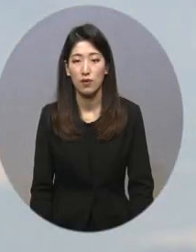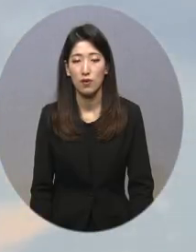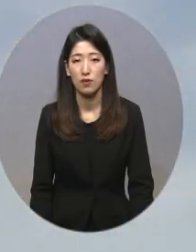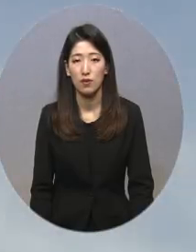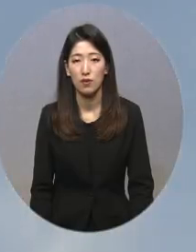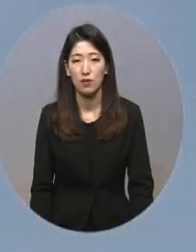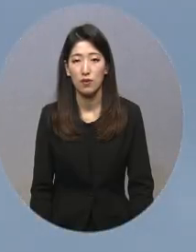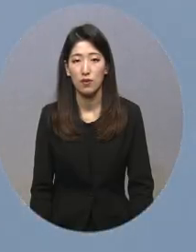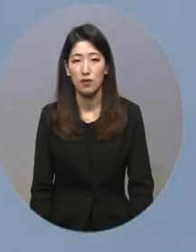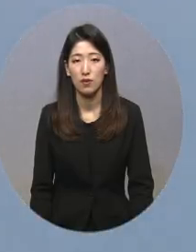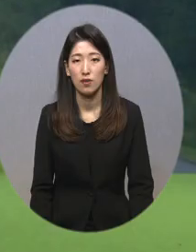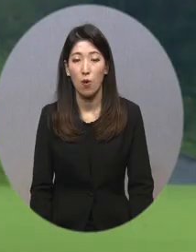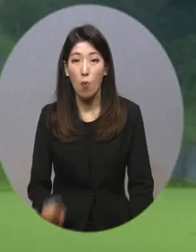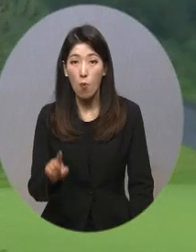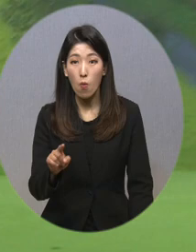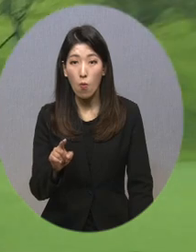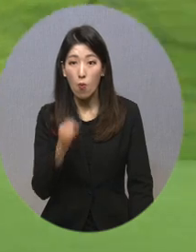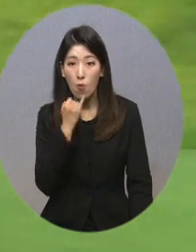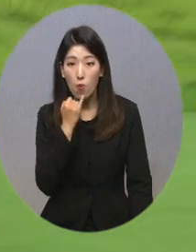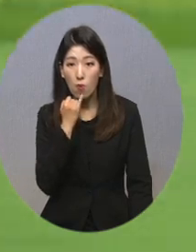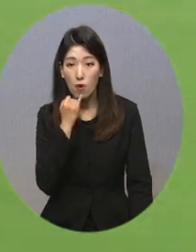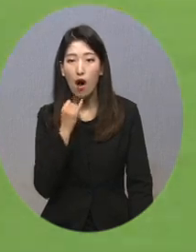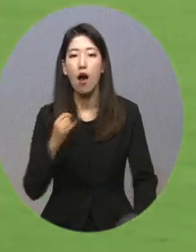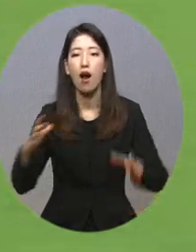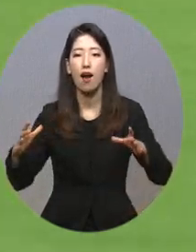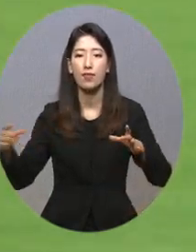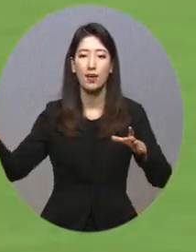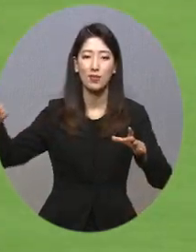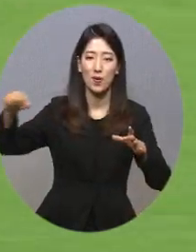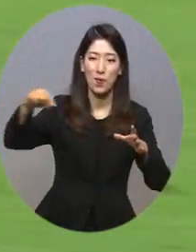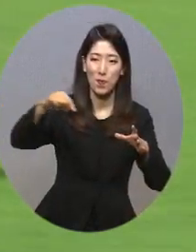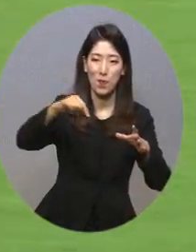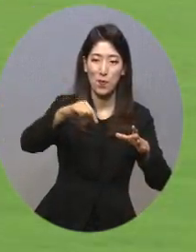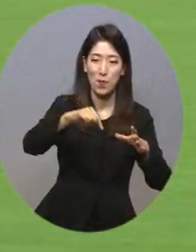아 열렸는데. 나쁘지 않아. 잘 들어갔어. 잘 들어갔어. 잘 들어갔어.